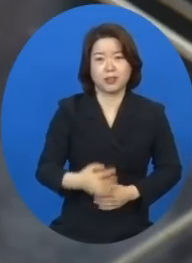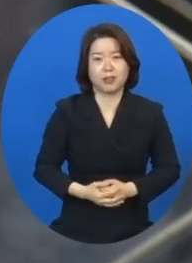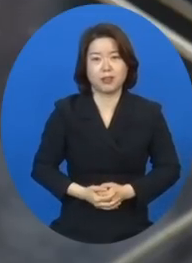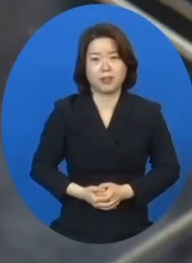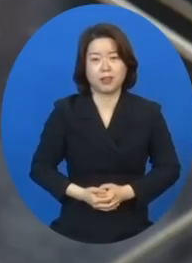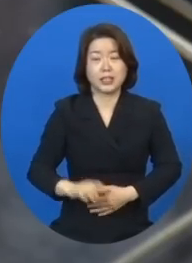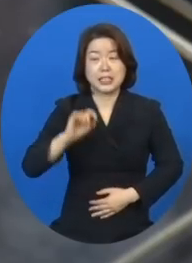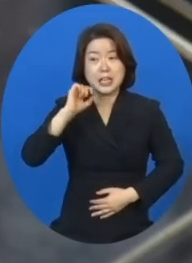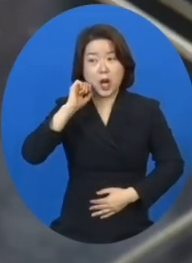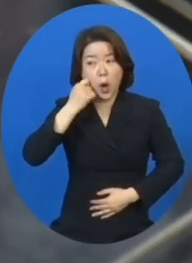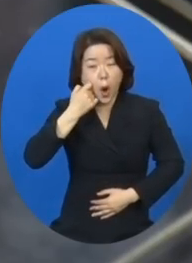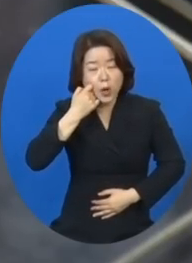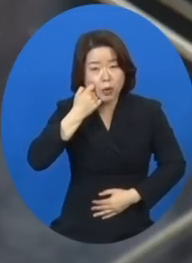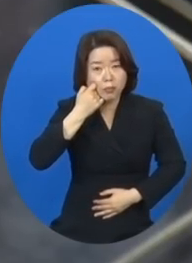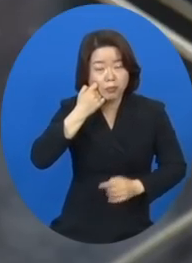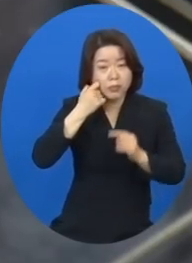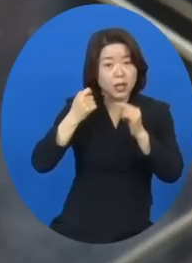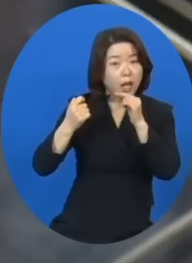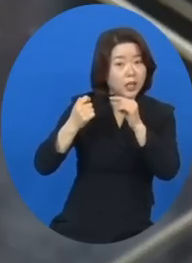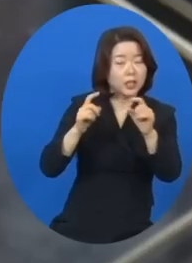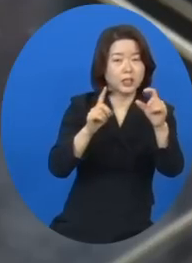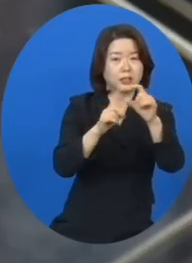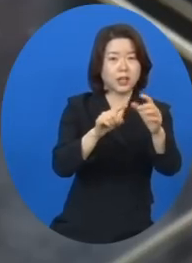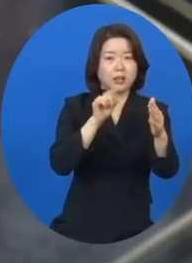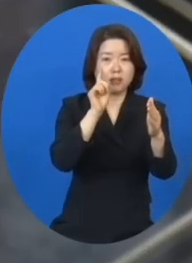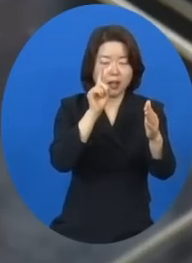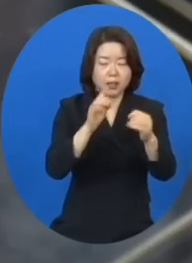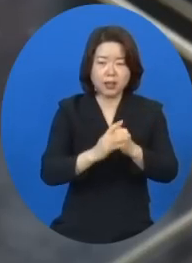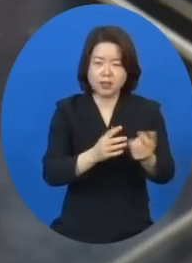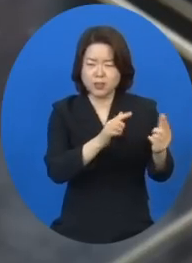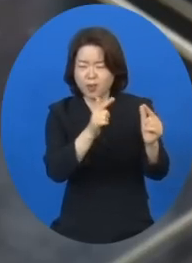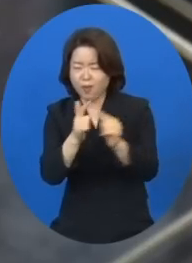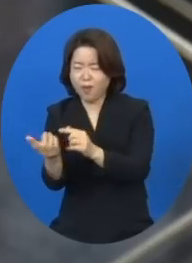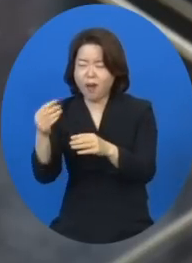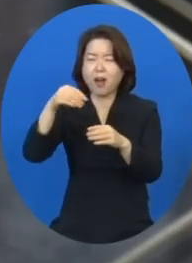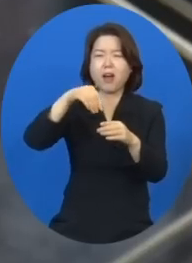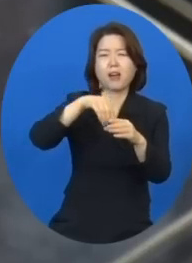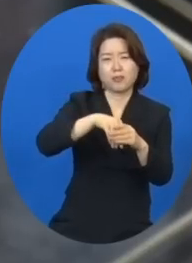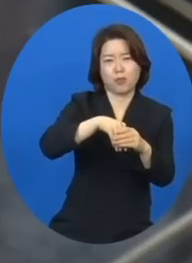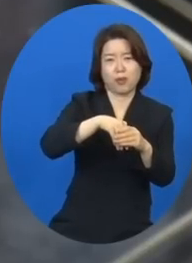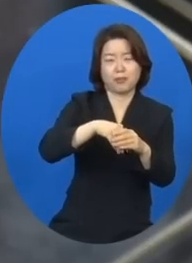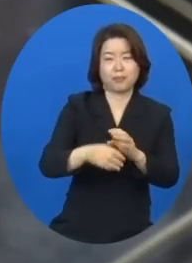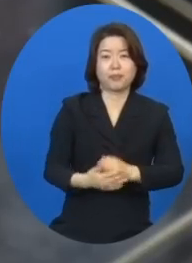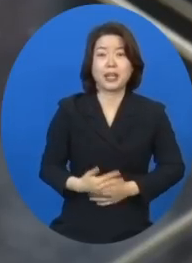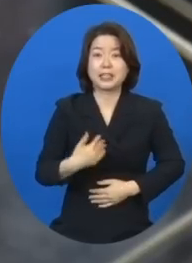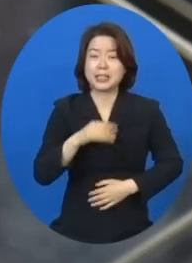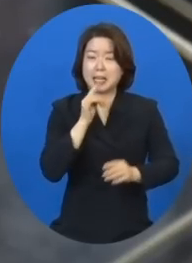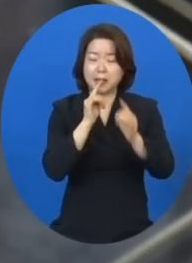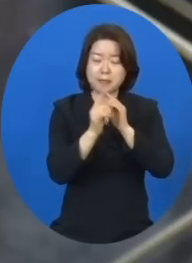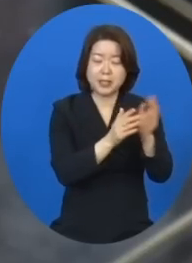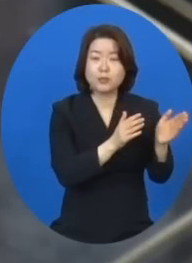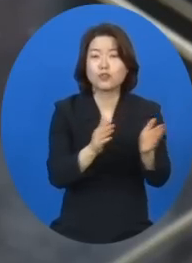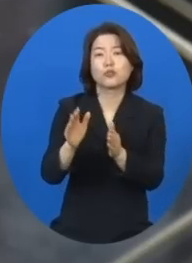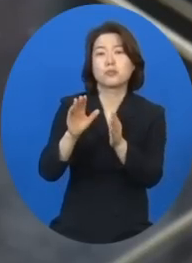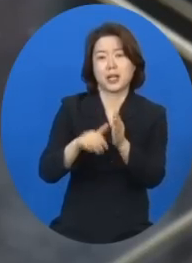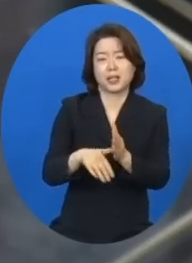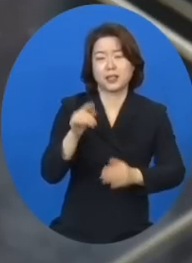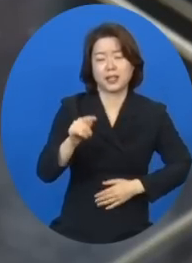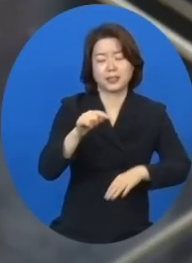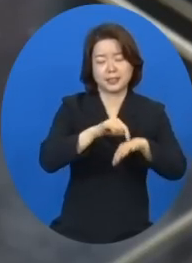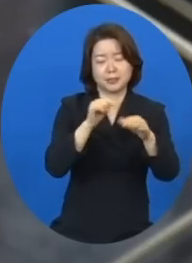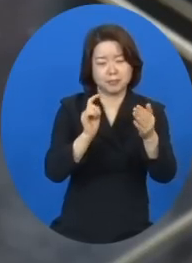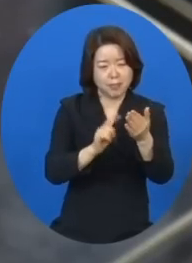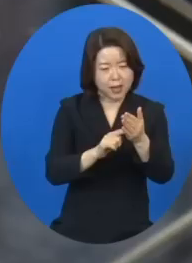어렵다라는 단어 하나에 수많은 뜻이 담겨 있었습니다. 제가 말씀을 준비하며 그 마음을